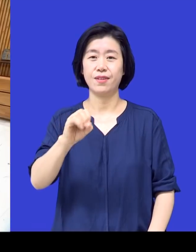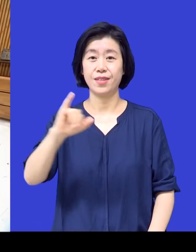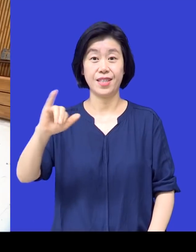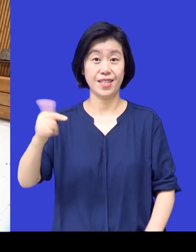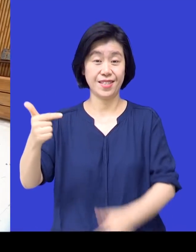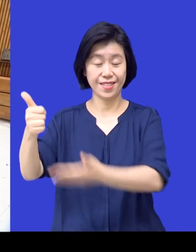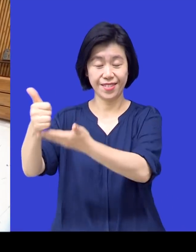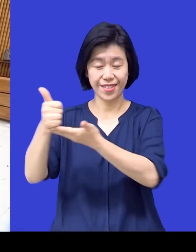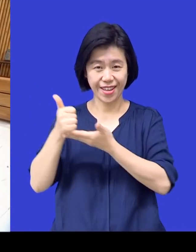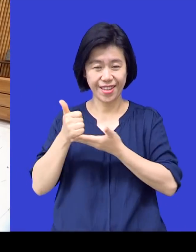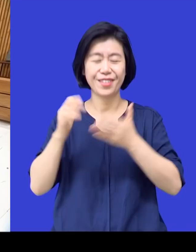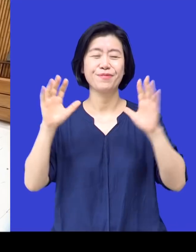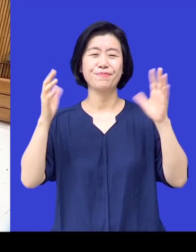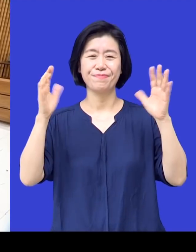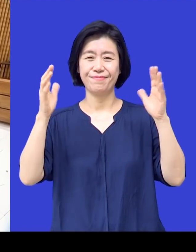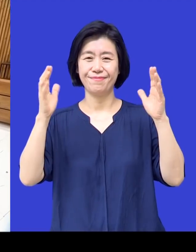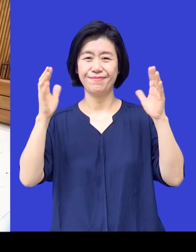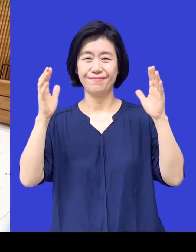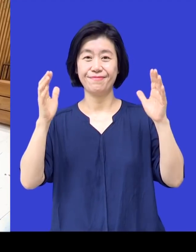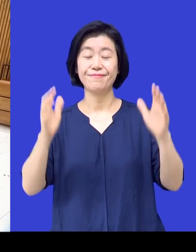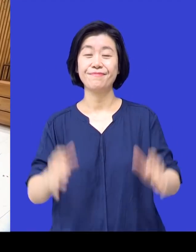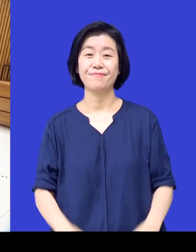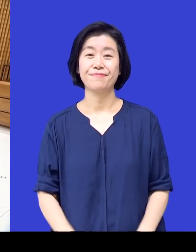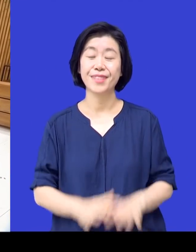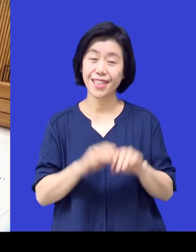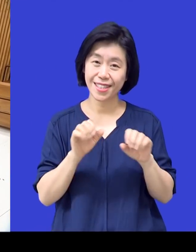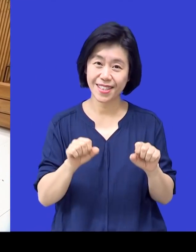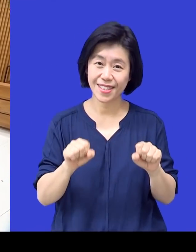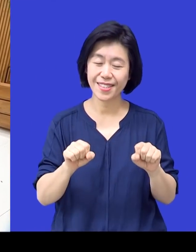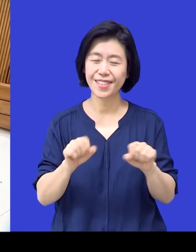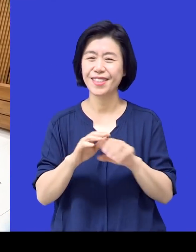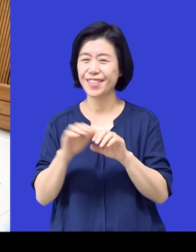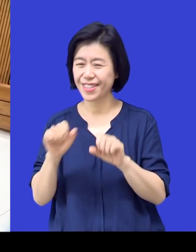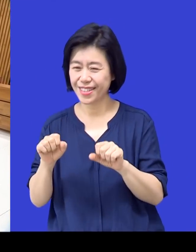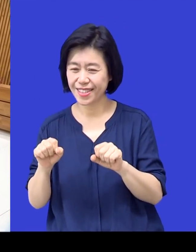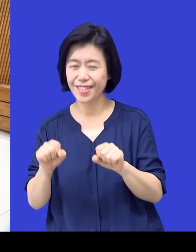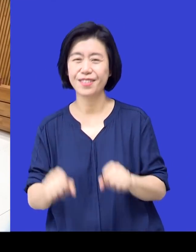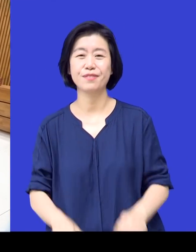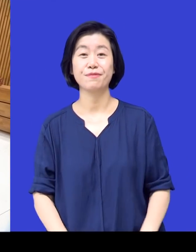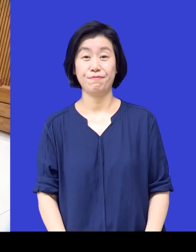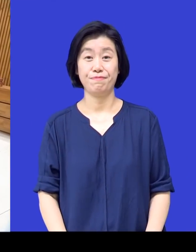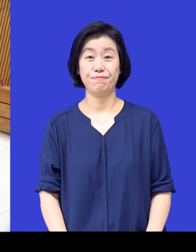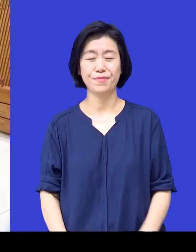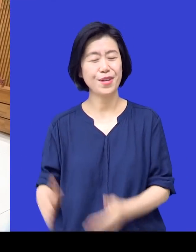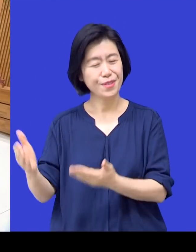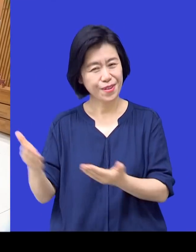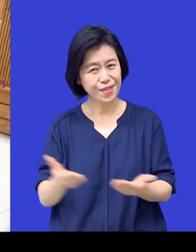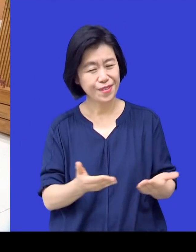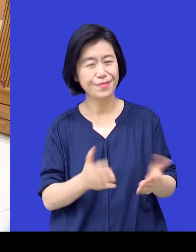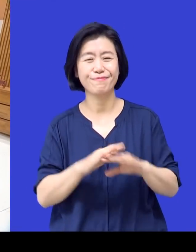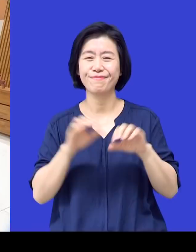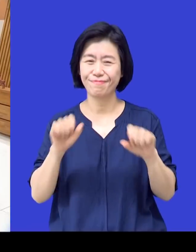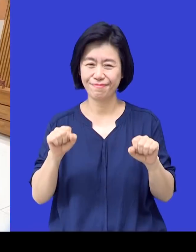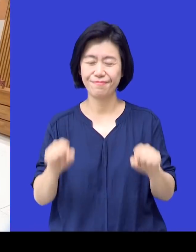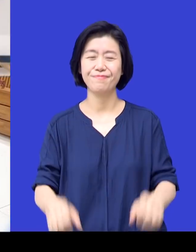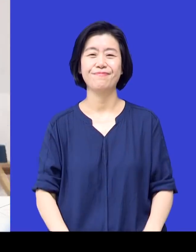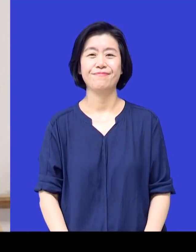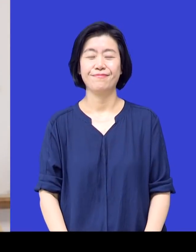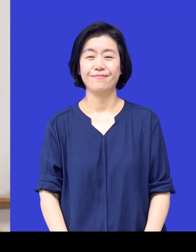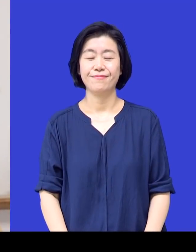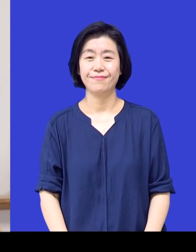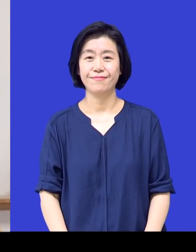모셔보겠습니다. 어서 오세요. 반갑습니다. 안녕하세요. 안녕하세요. 어서 오세요, 교수님. 안녕하세요. 안녕하세요. 예.